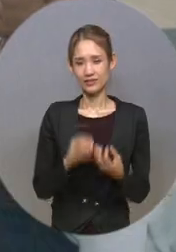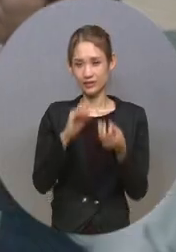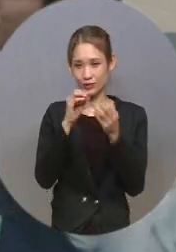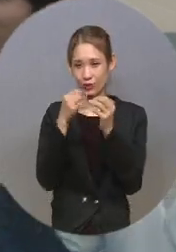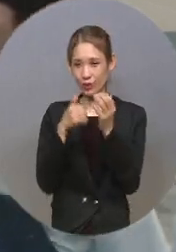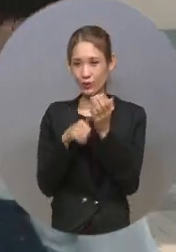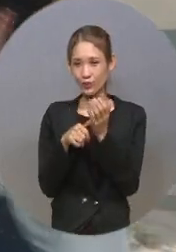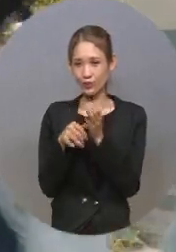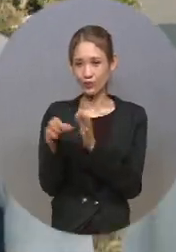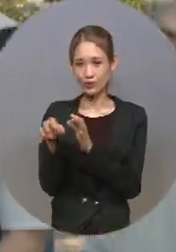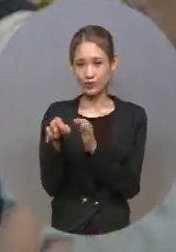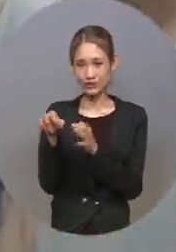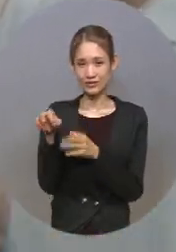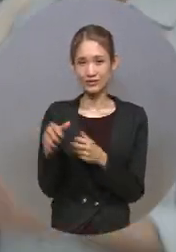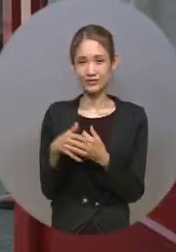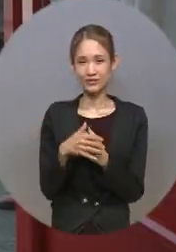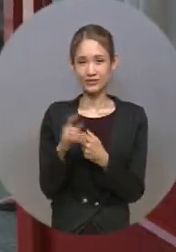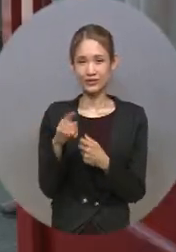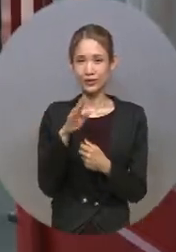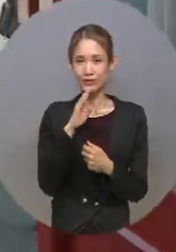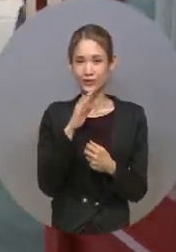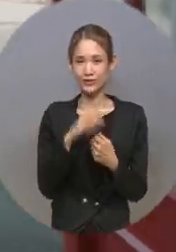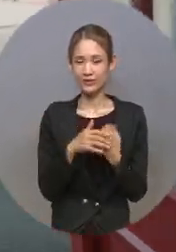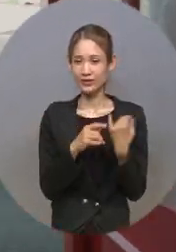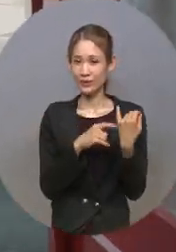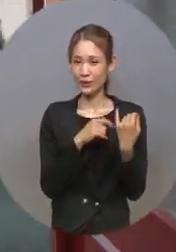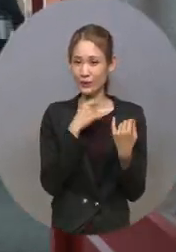건가? 여기는 맞나? 진짜 출시 스타일 맞다. 야, 맞아.